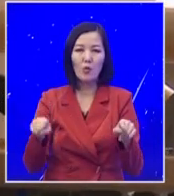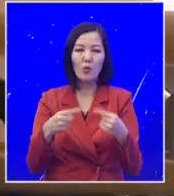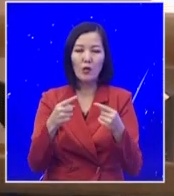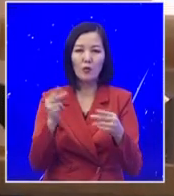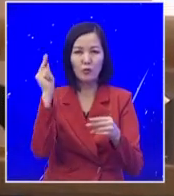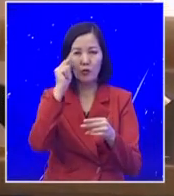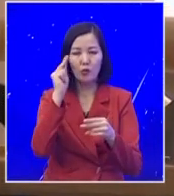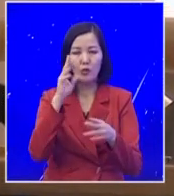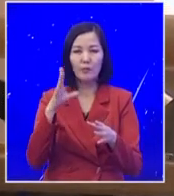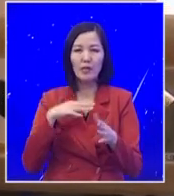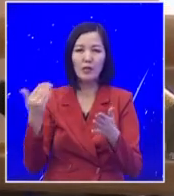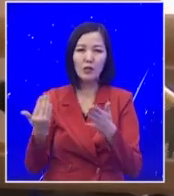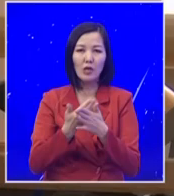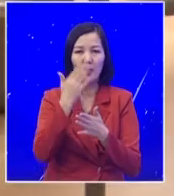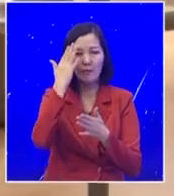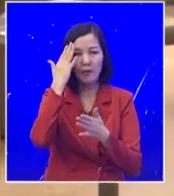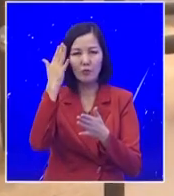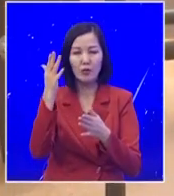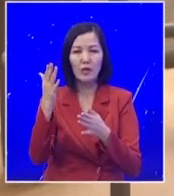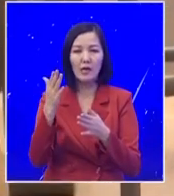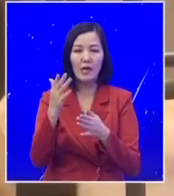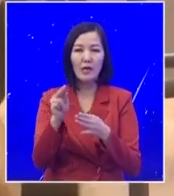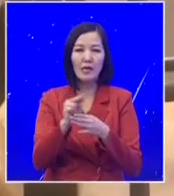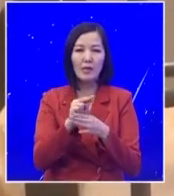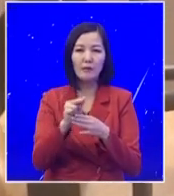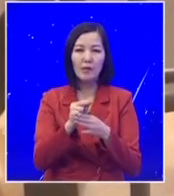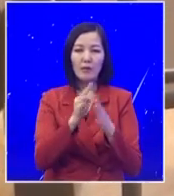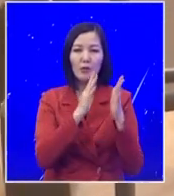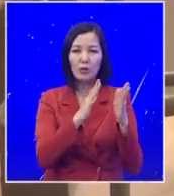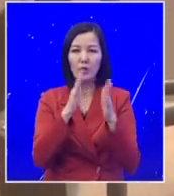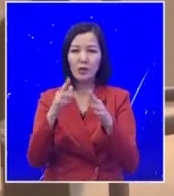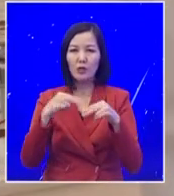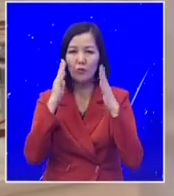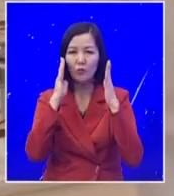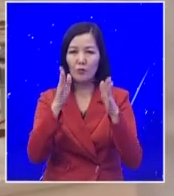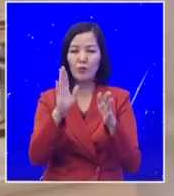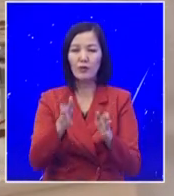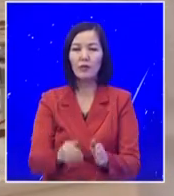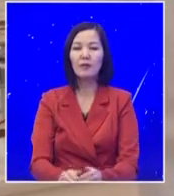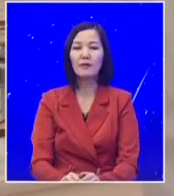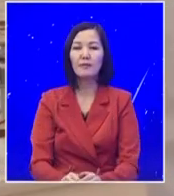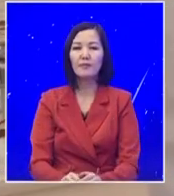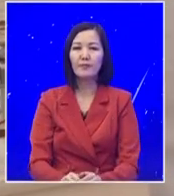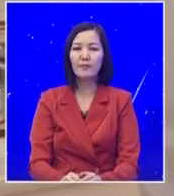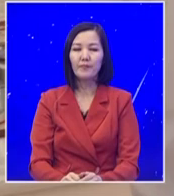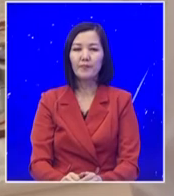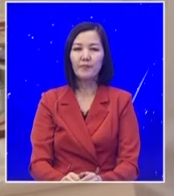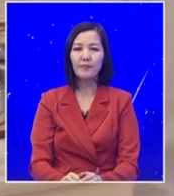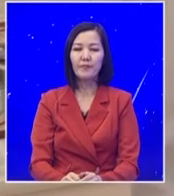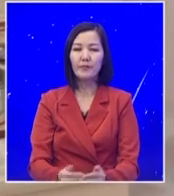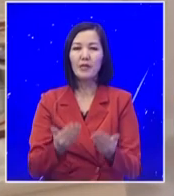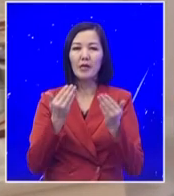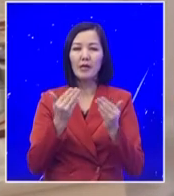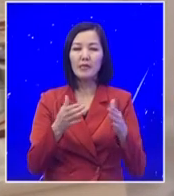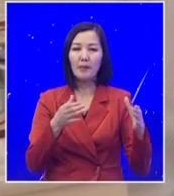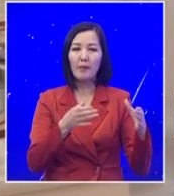келіпті. Айтуынша, жаңа методикаға сай емделушілерге жеке-жеке көңіл бөлінеді. Мультидисциплинарлы бригада бойынша жұмыс